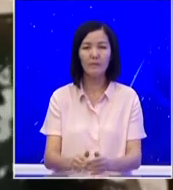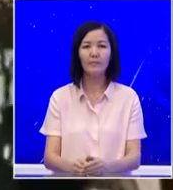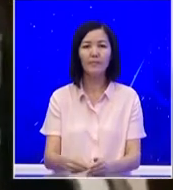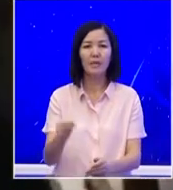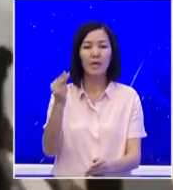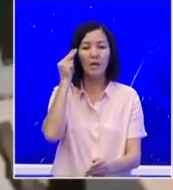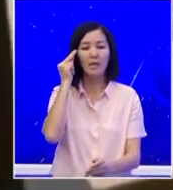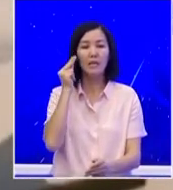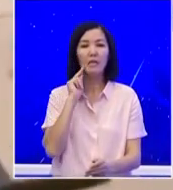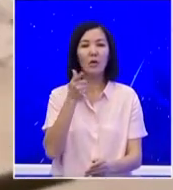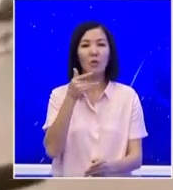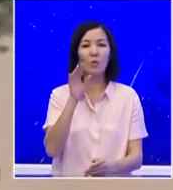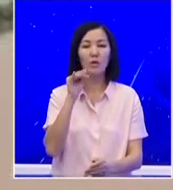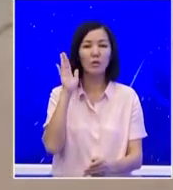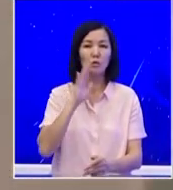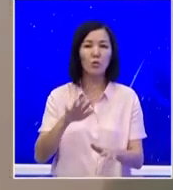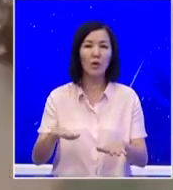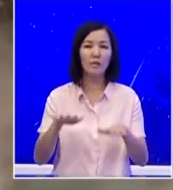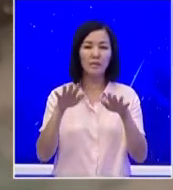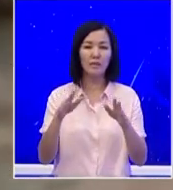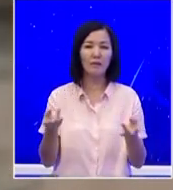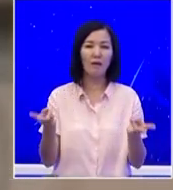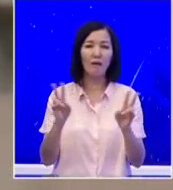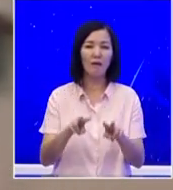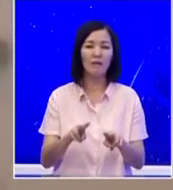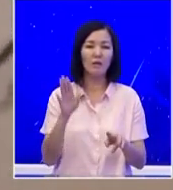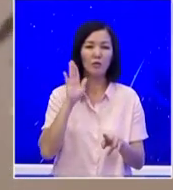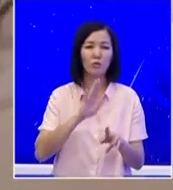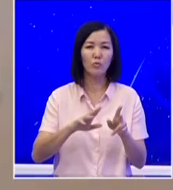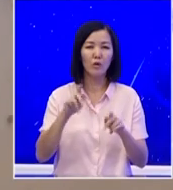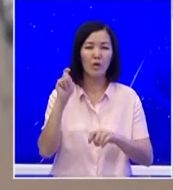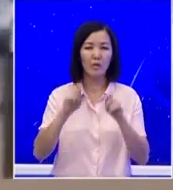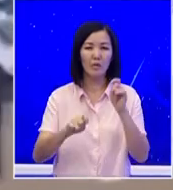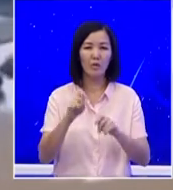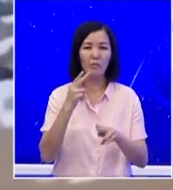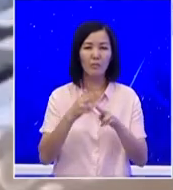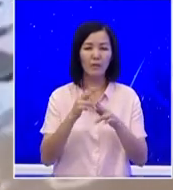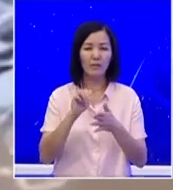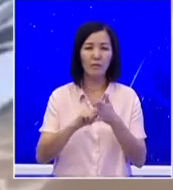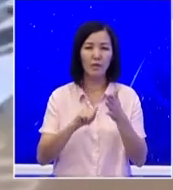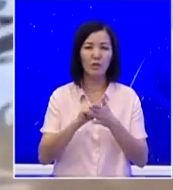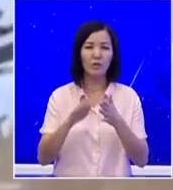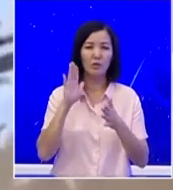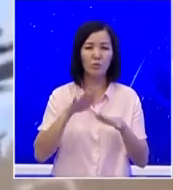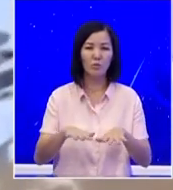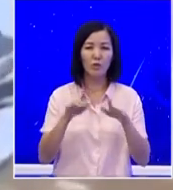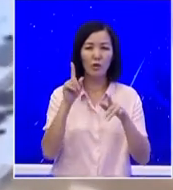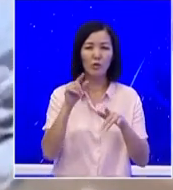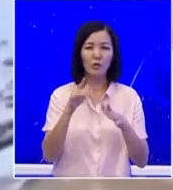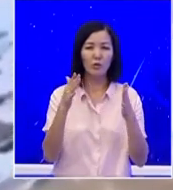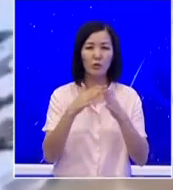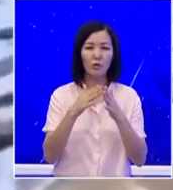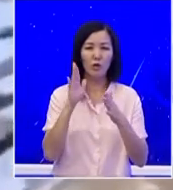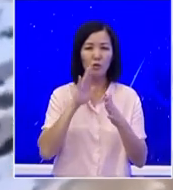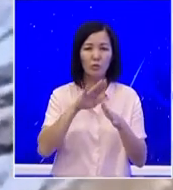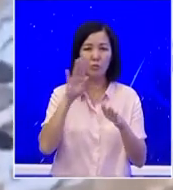Қытайдың Гуанси провинциясы су астында қалды. Оған бірнеше күн жауған толассыз жауын себеп. Тасқын салдарынан жүздеген үй су астында қалды.